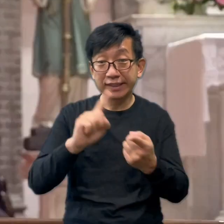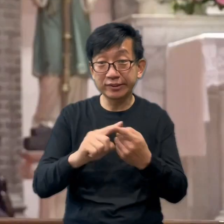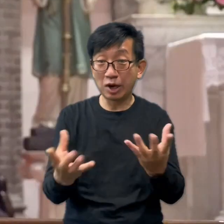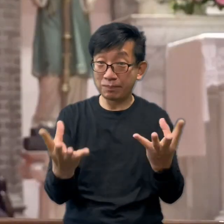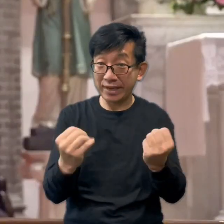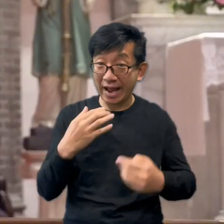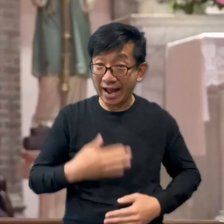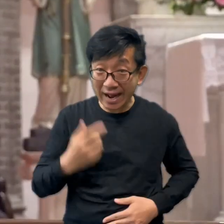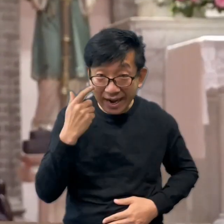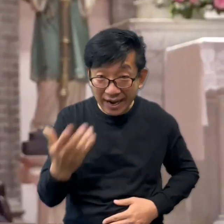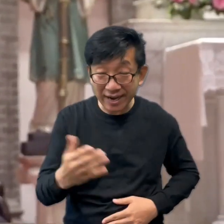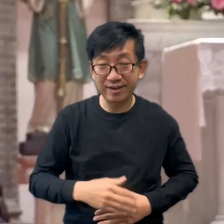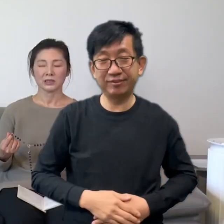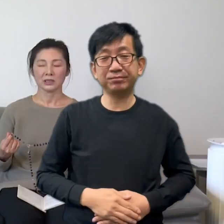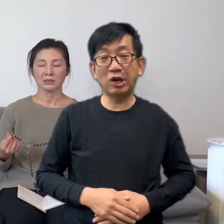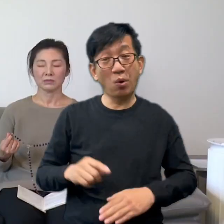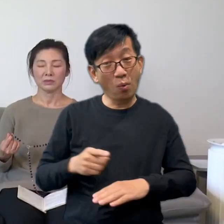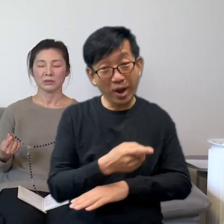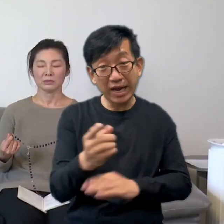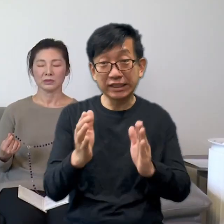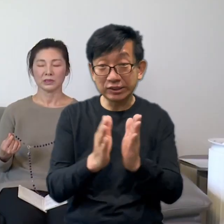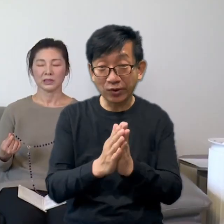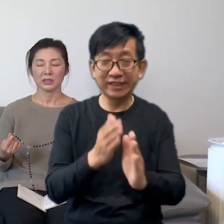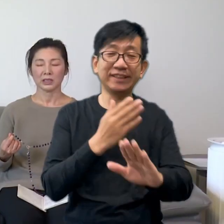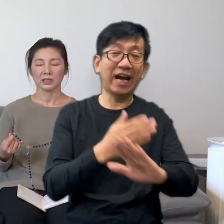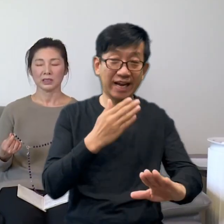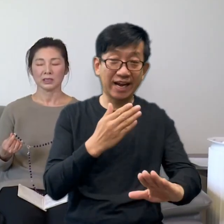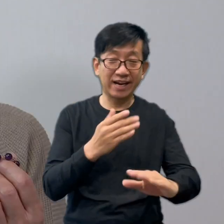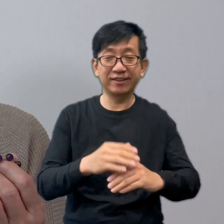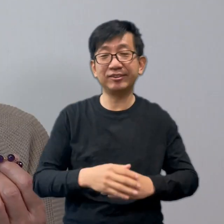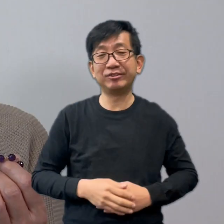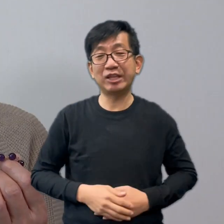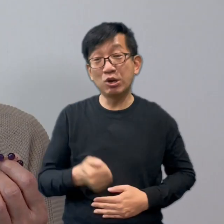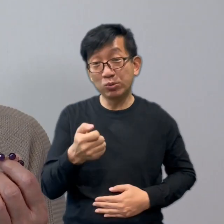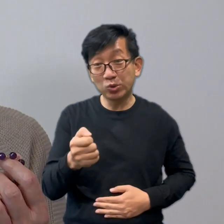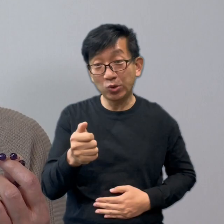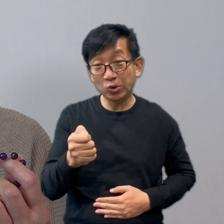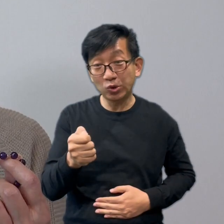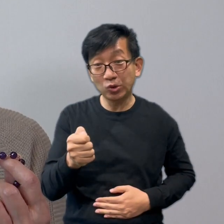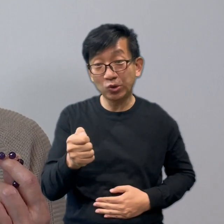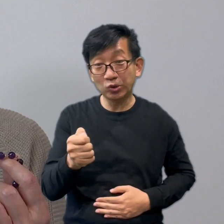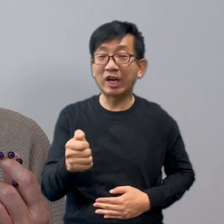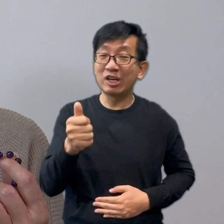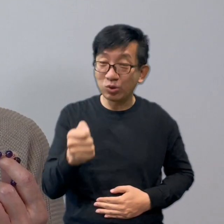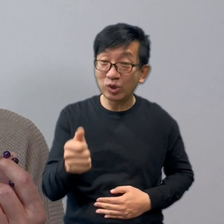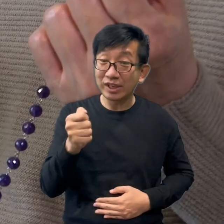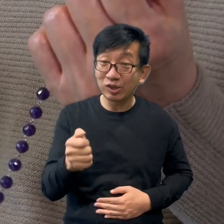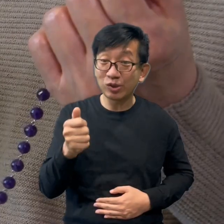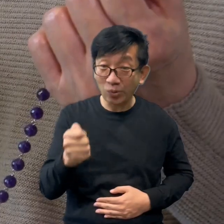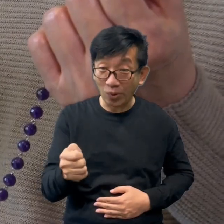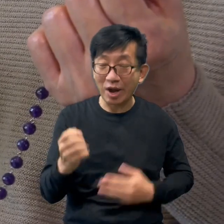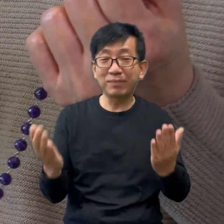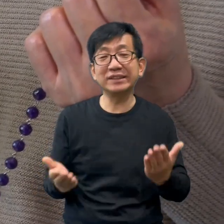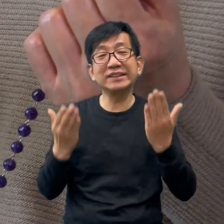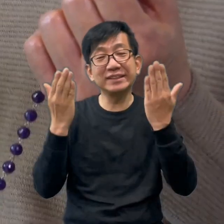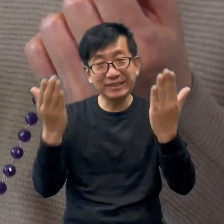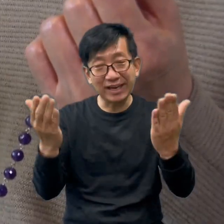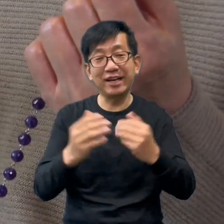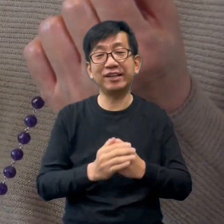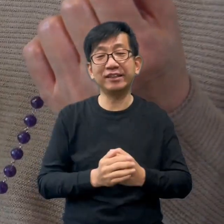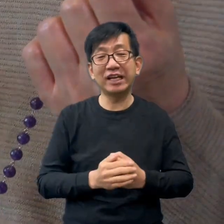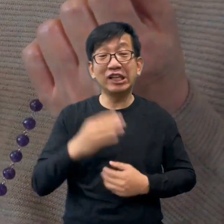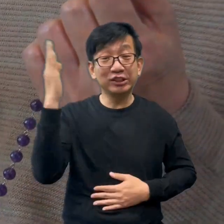묵주기도에 대해서 얼마나 알고 계신가요? 가만히 생각해보면 다른 기도와 달리 묵주알을